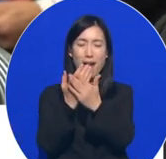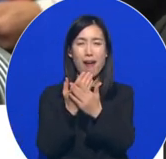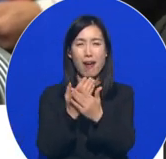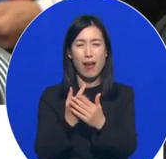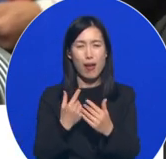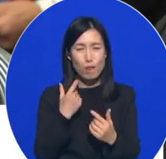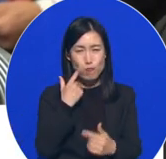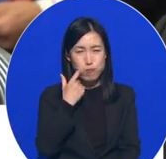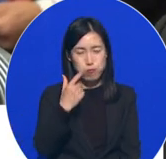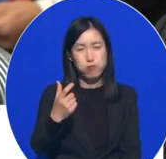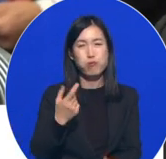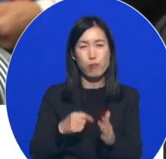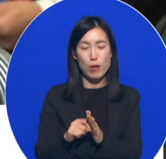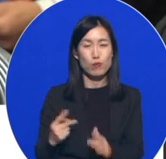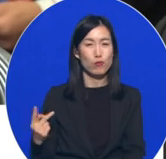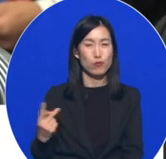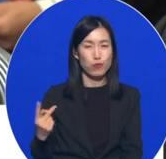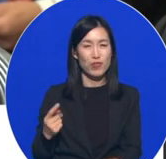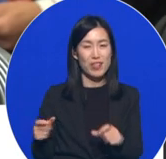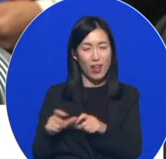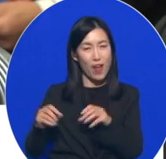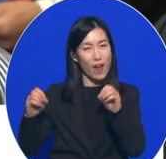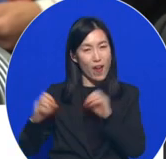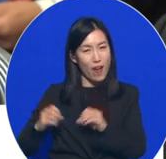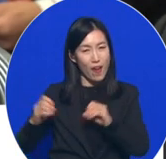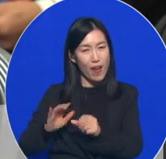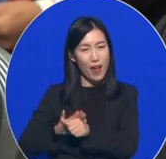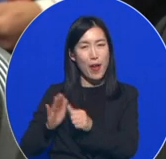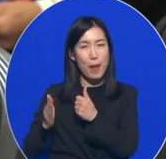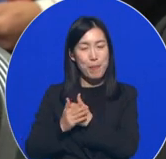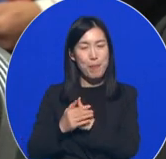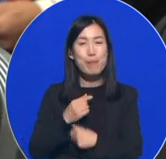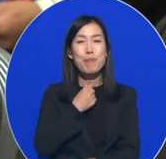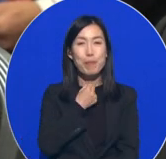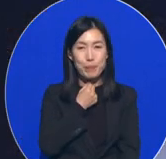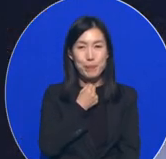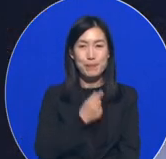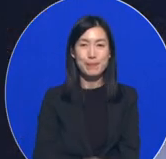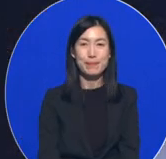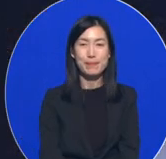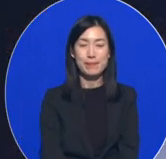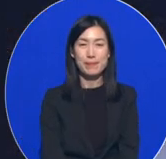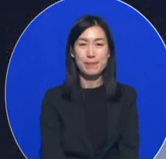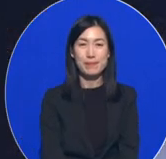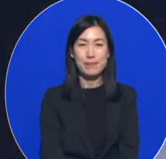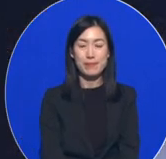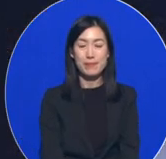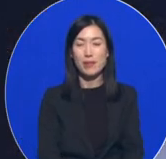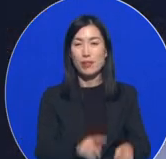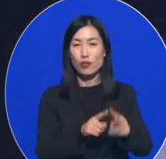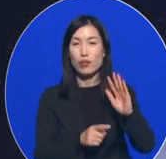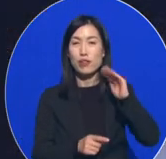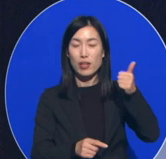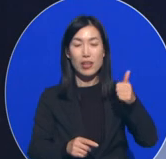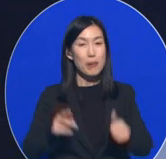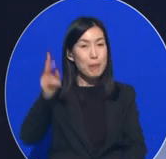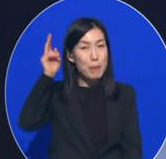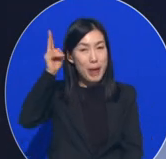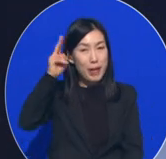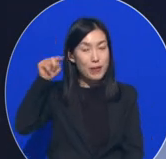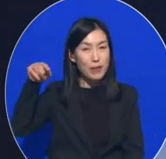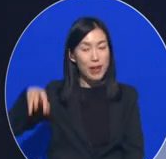양국이 긴밀히 협력해 나가기를 기대합니다 또 윤 대통령은 페의